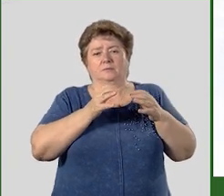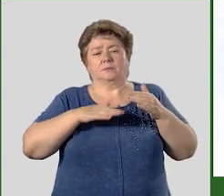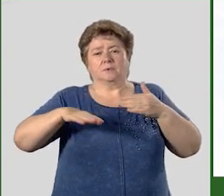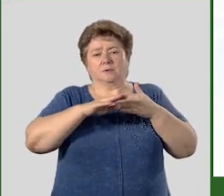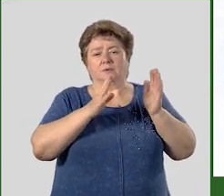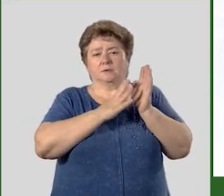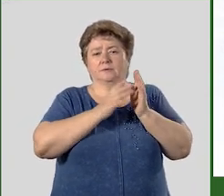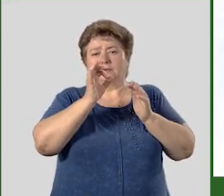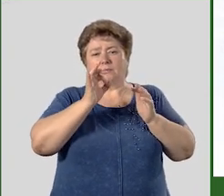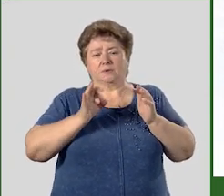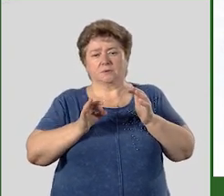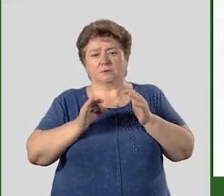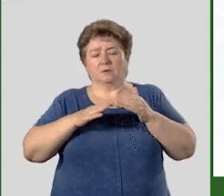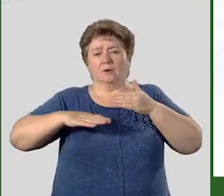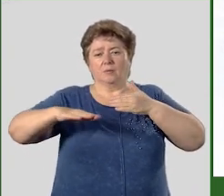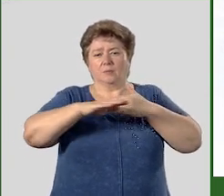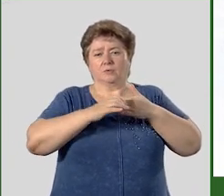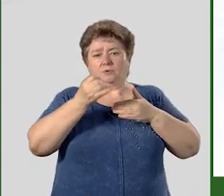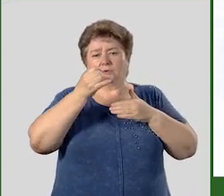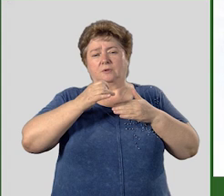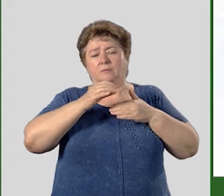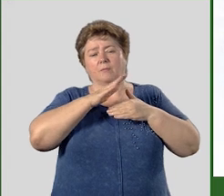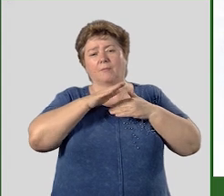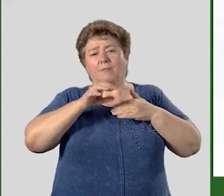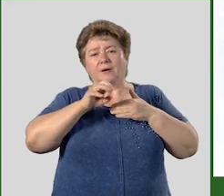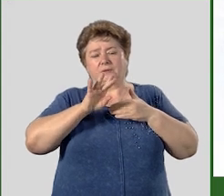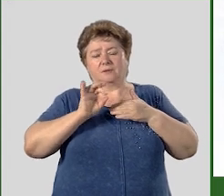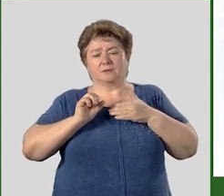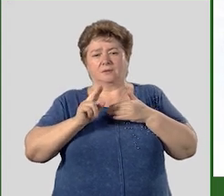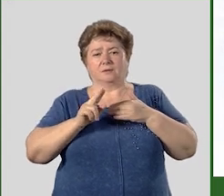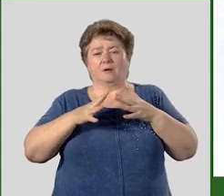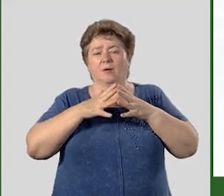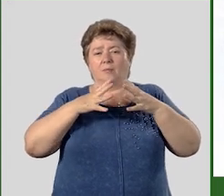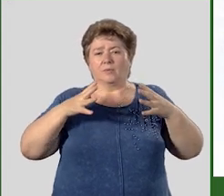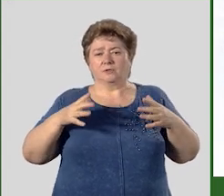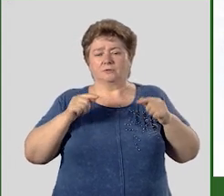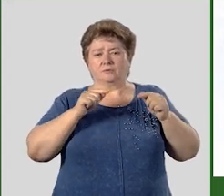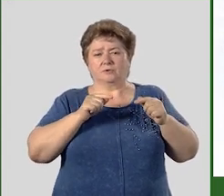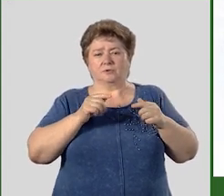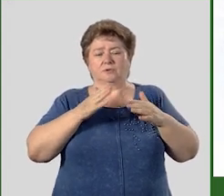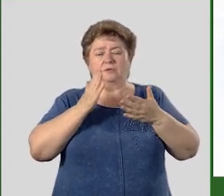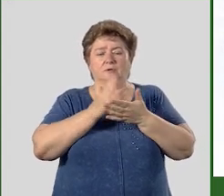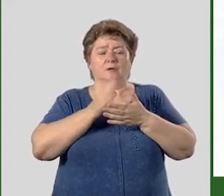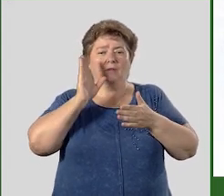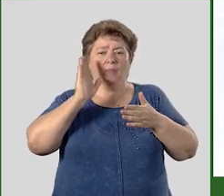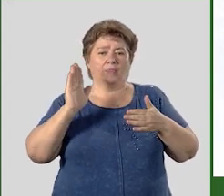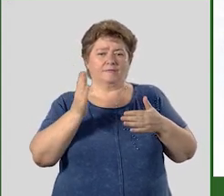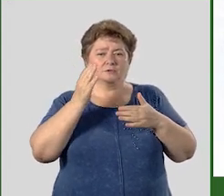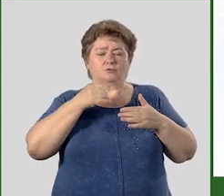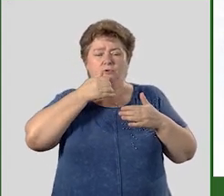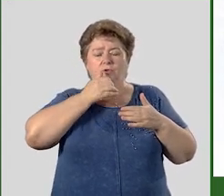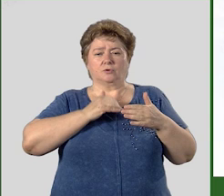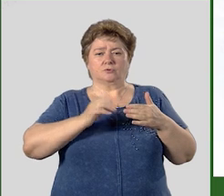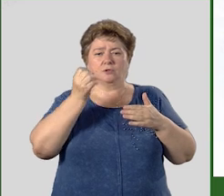всего 9% площади материка. Большинство из них расположено в Восточной и